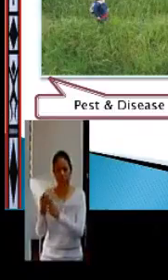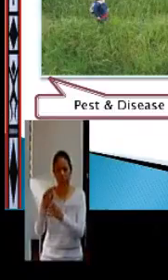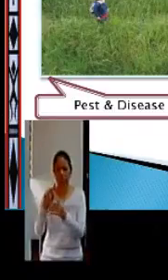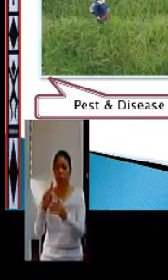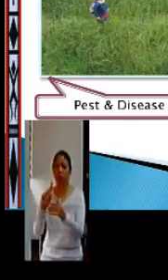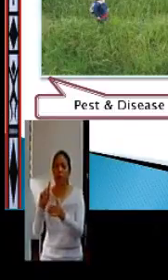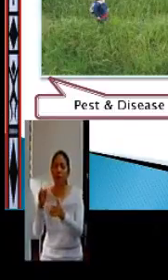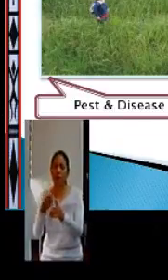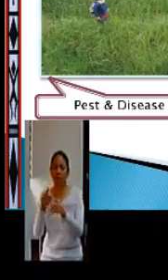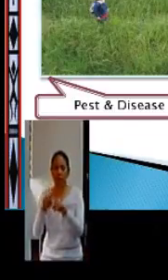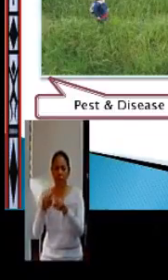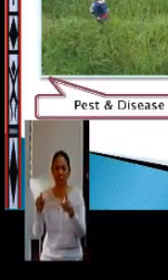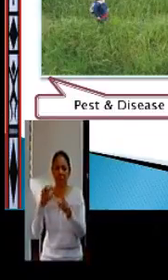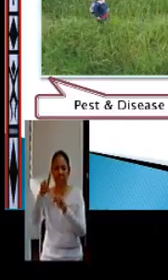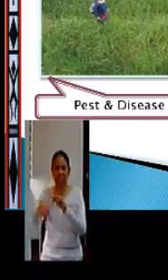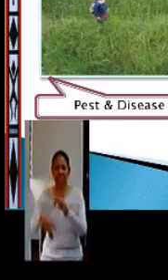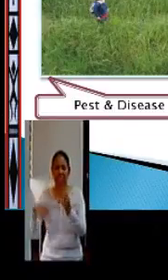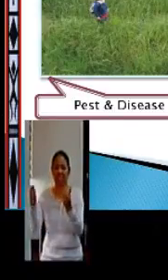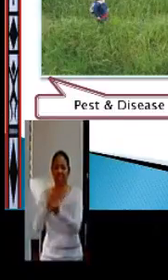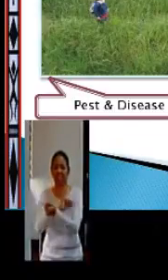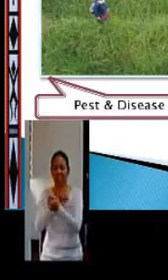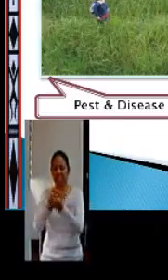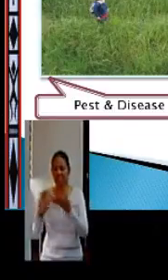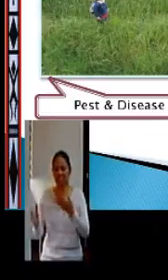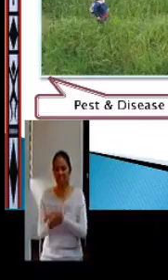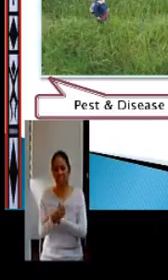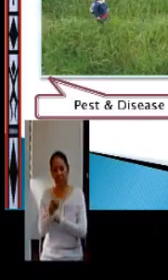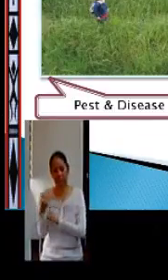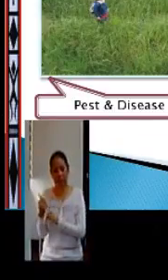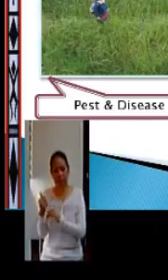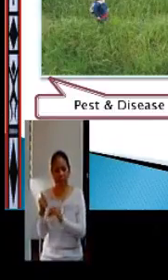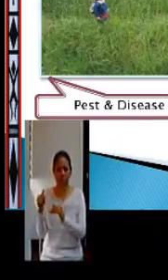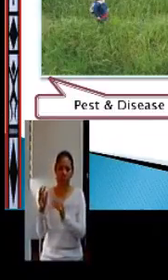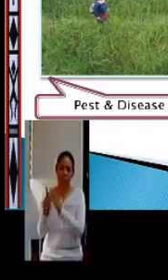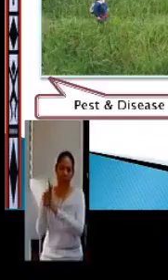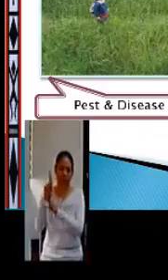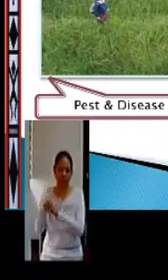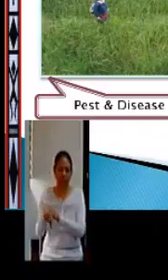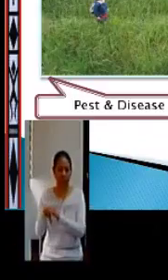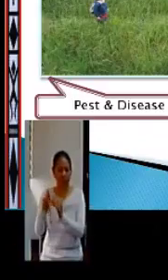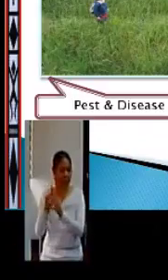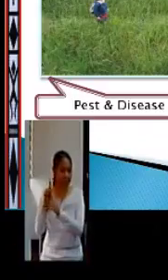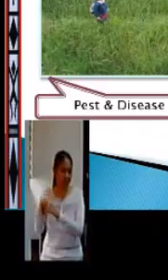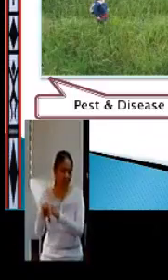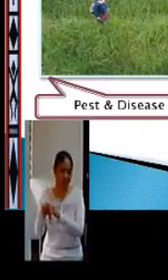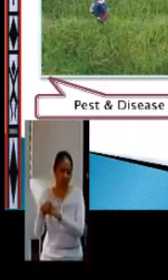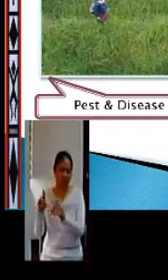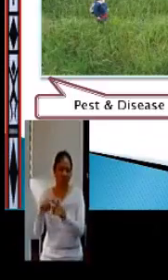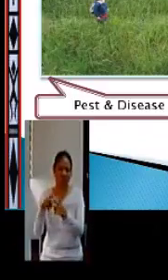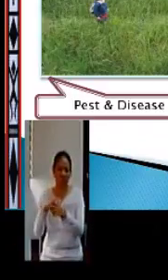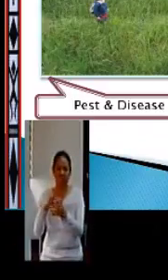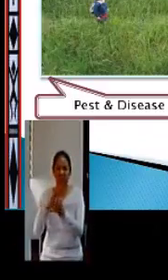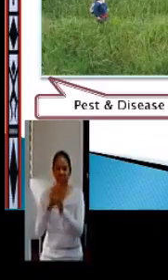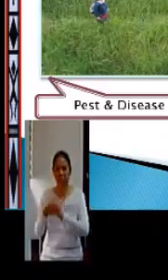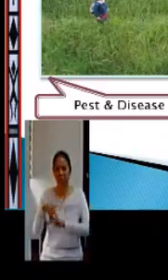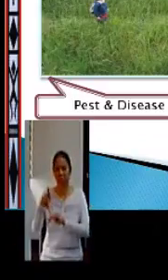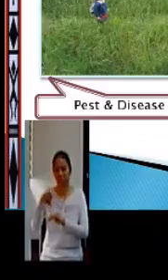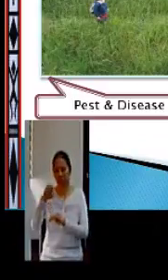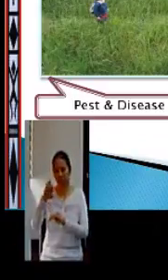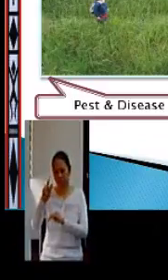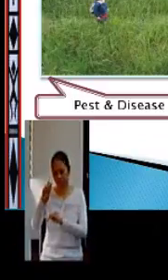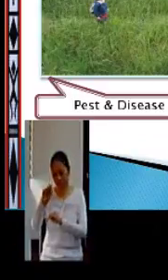yung dati naming tinatanim or nagiging peste na sa amin. Like for example,